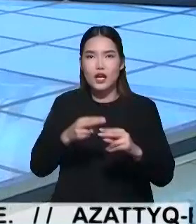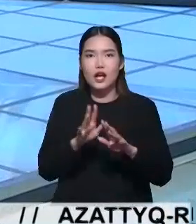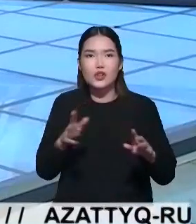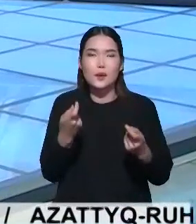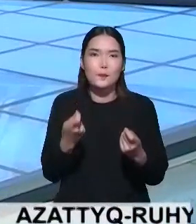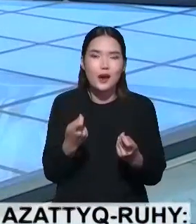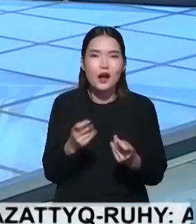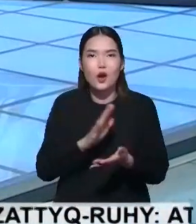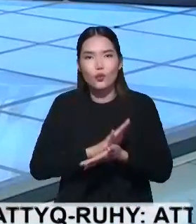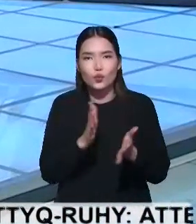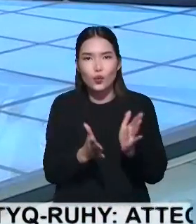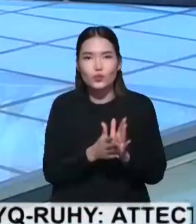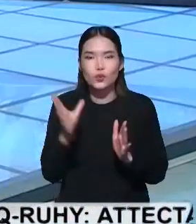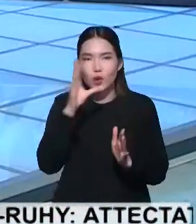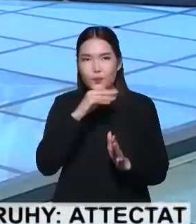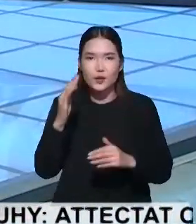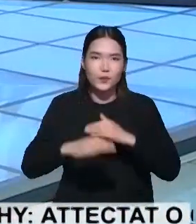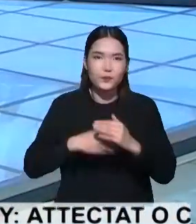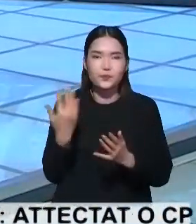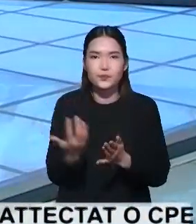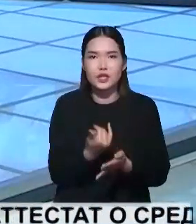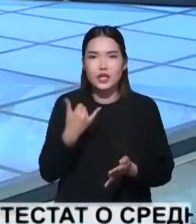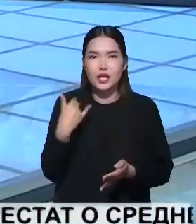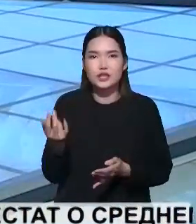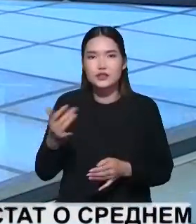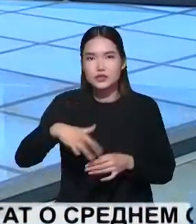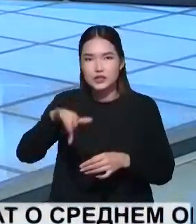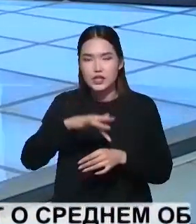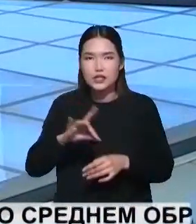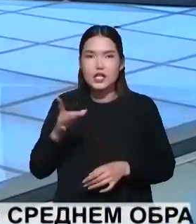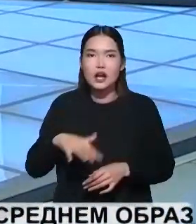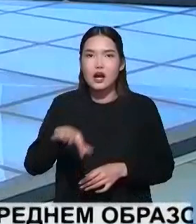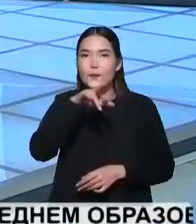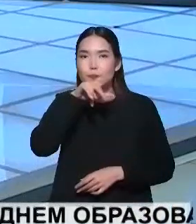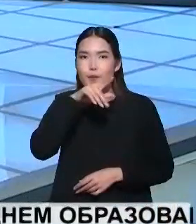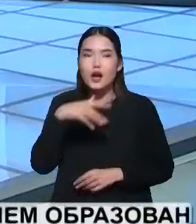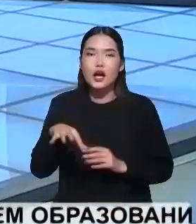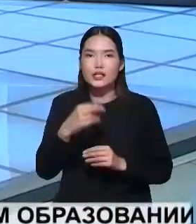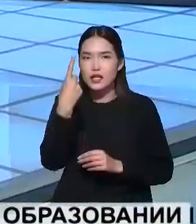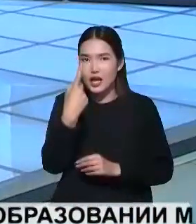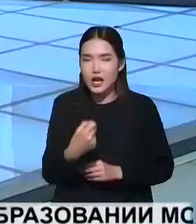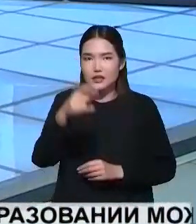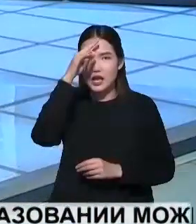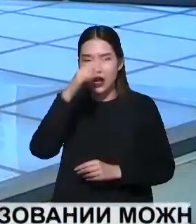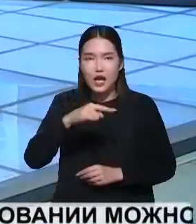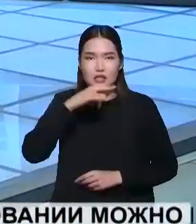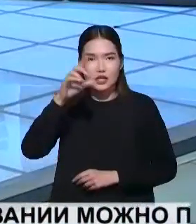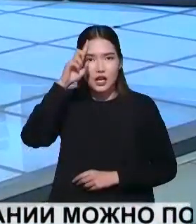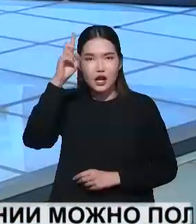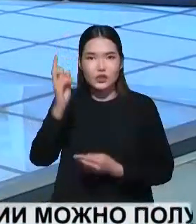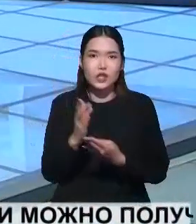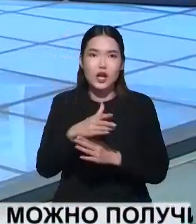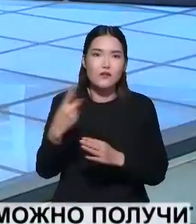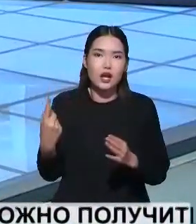малая толика договоренностей, которых удалось достигнуть между нашей страной и Республикой Кореи всего за один день. В Казахстан с государственным